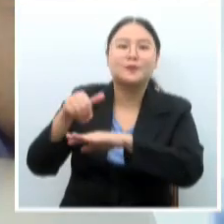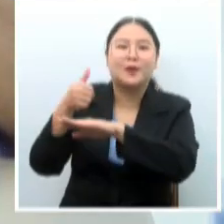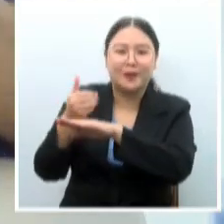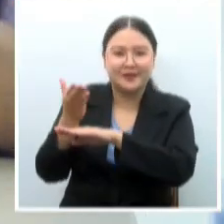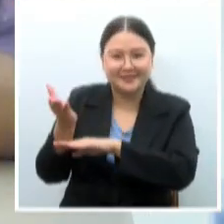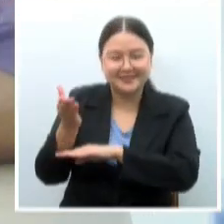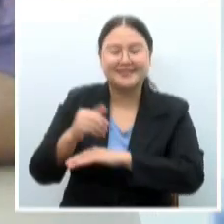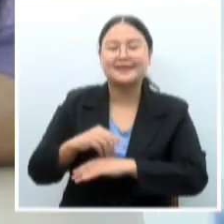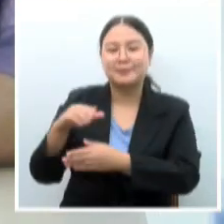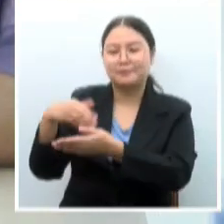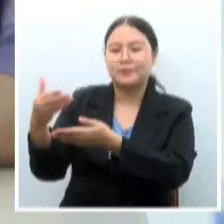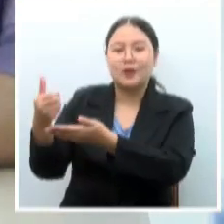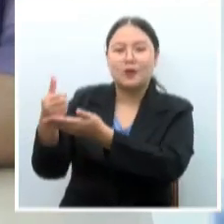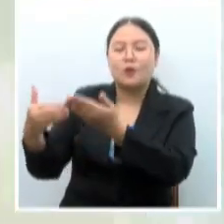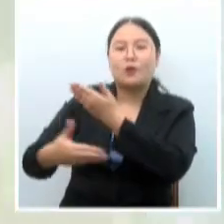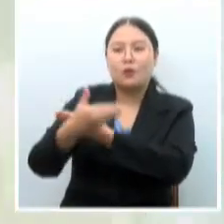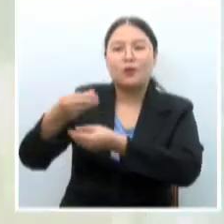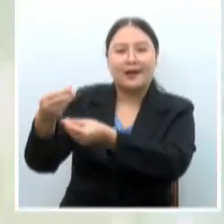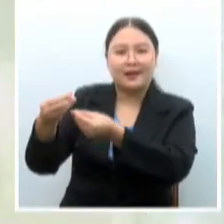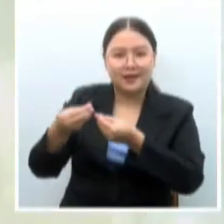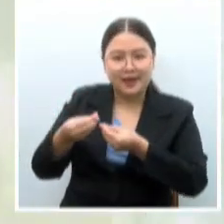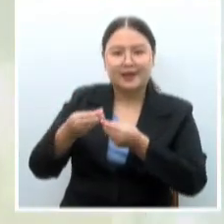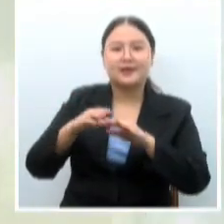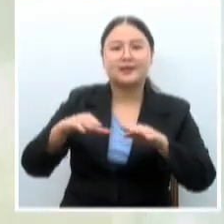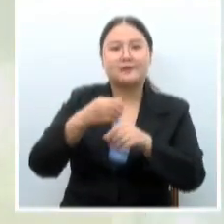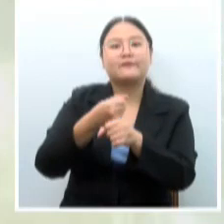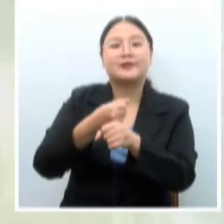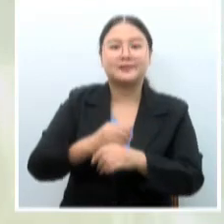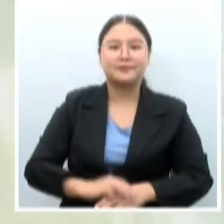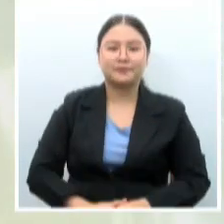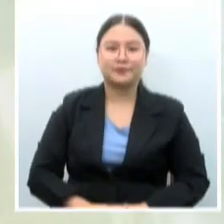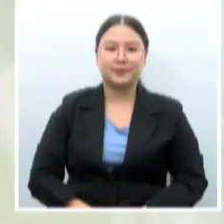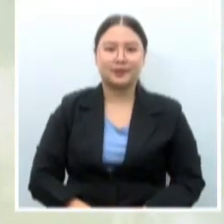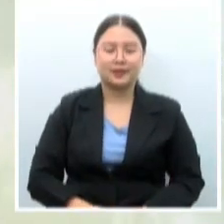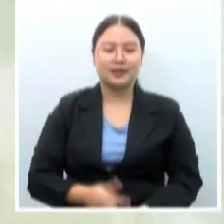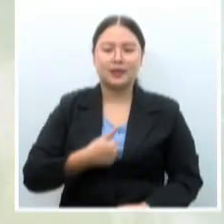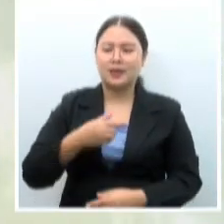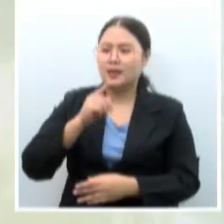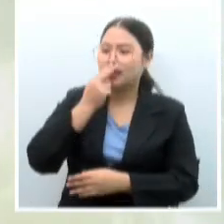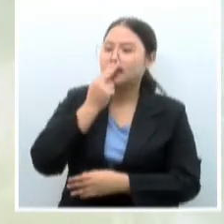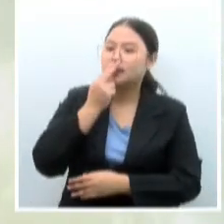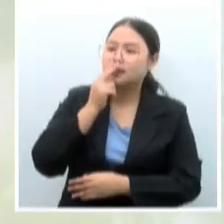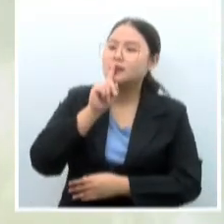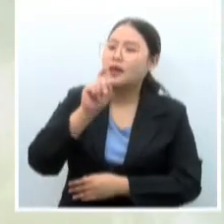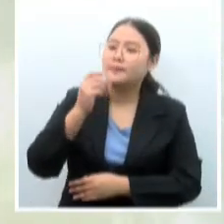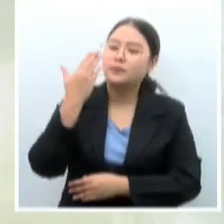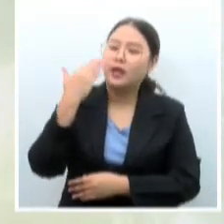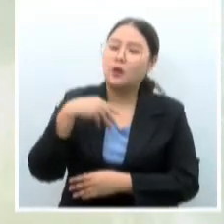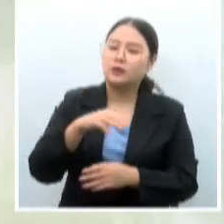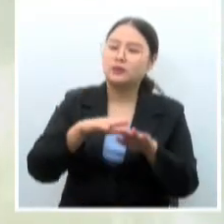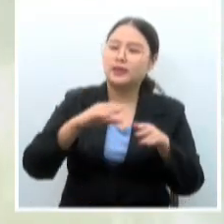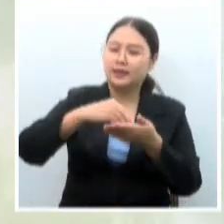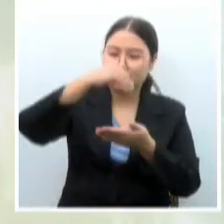สูงนะครับที่ได้ให้โอกาสในครั้งนี้ครับ เห็นว่ามีเด็กม.1 ถึงม.5ที่ได้มีโอกาสต